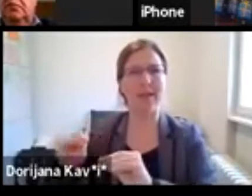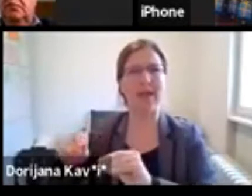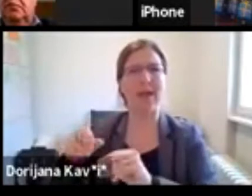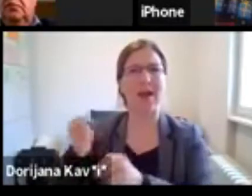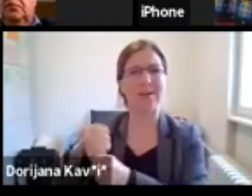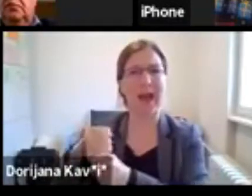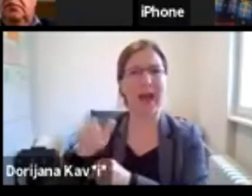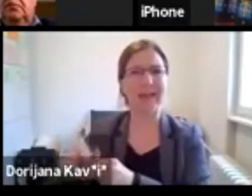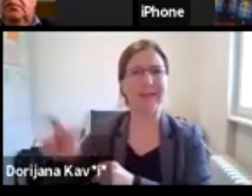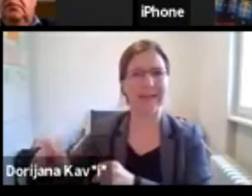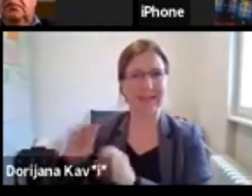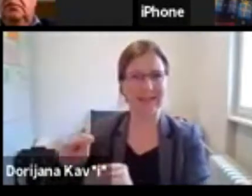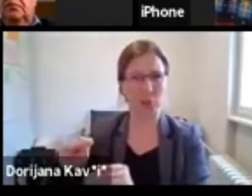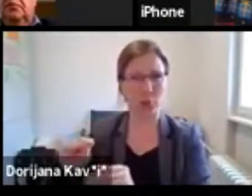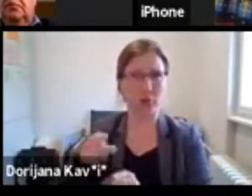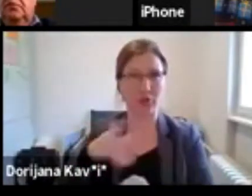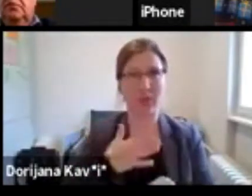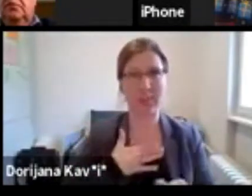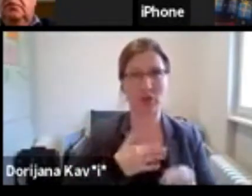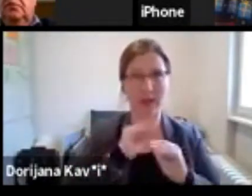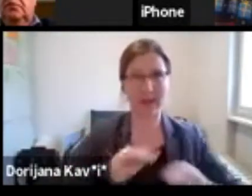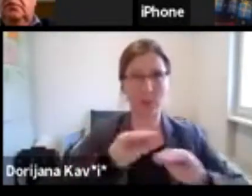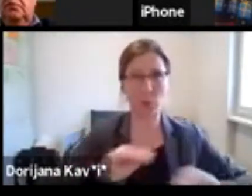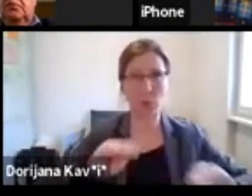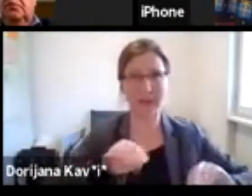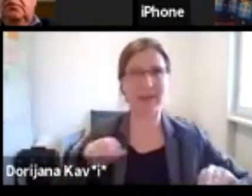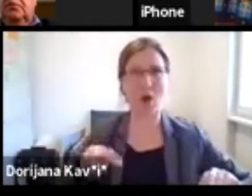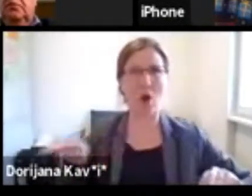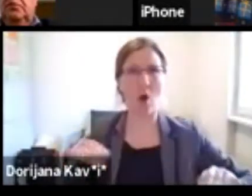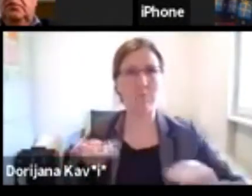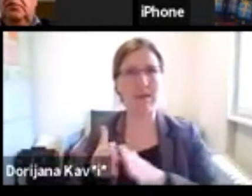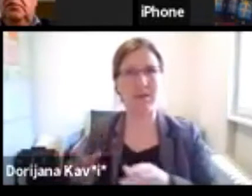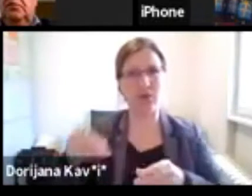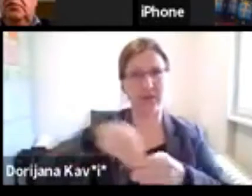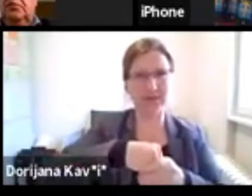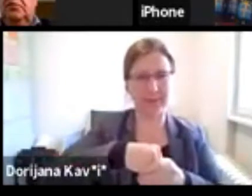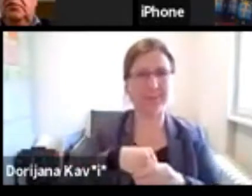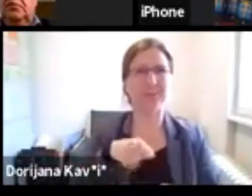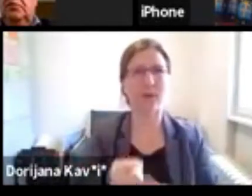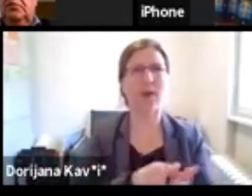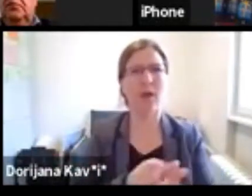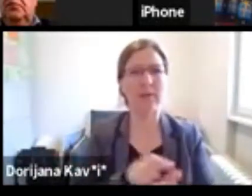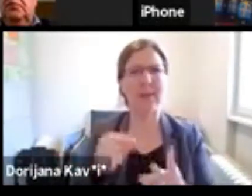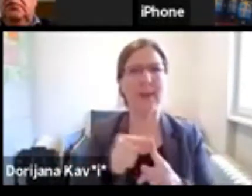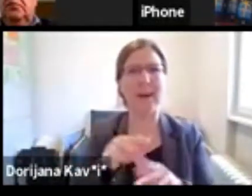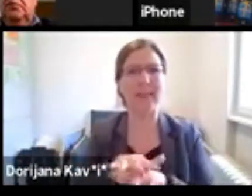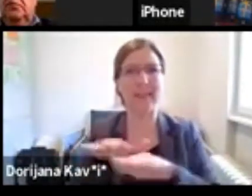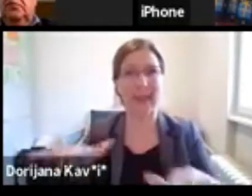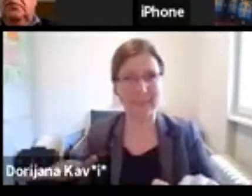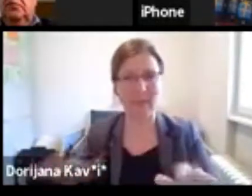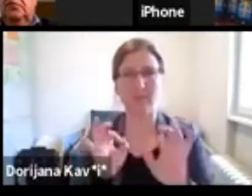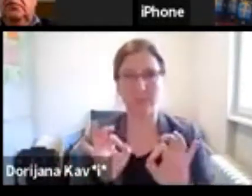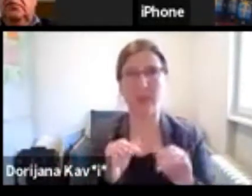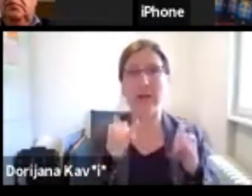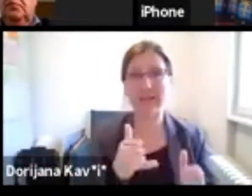naše edukacije. Tijekom ove korona pandemije upravo te naše COVID-19 negativne knjižice su nominirane za